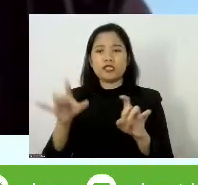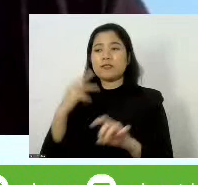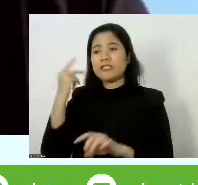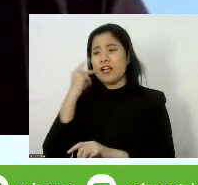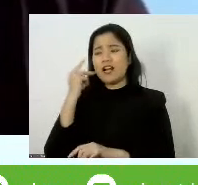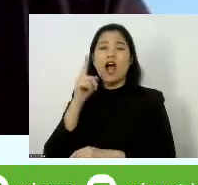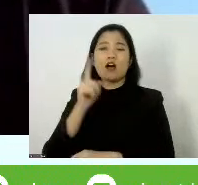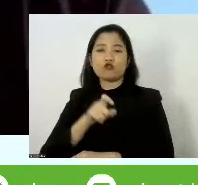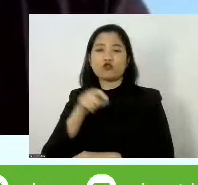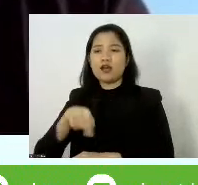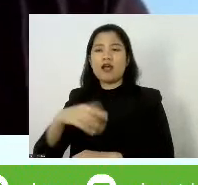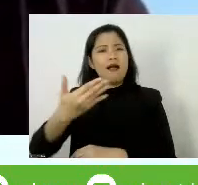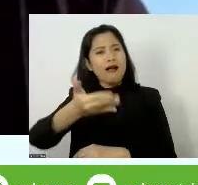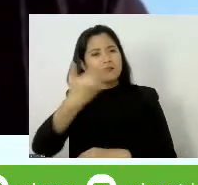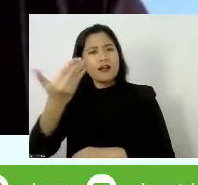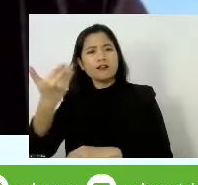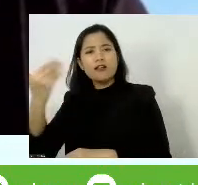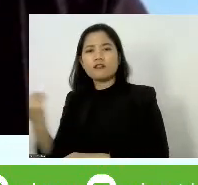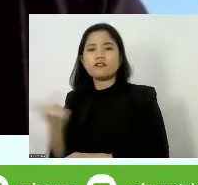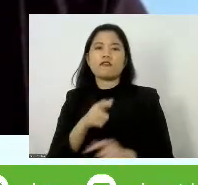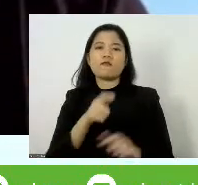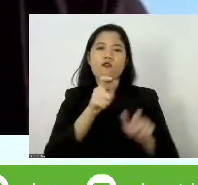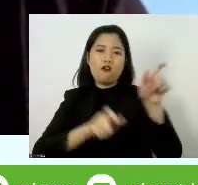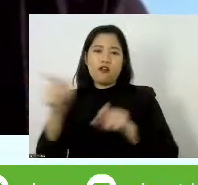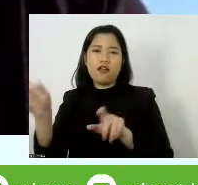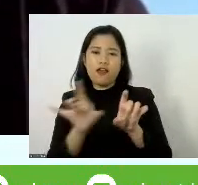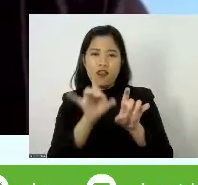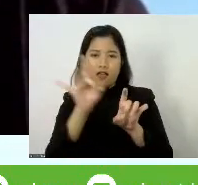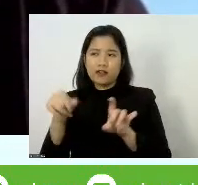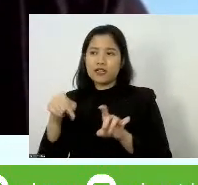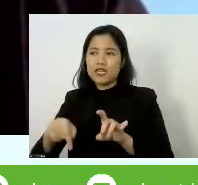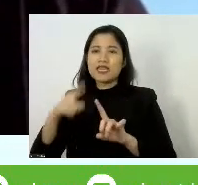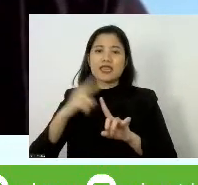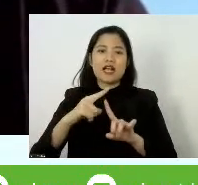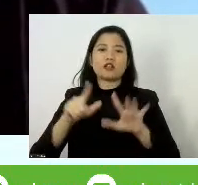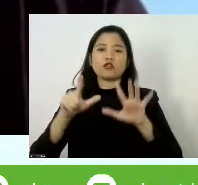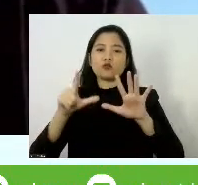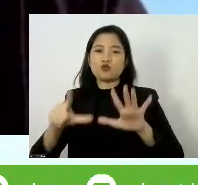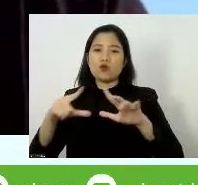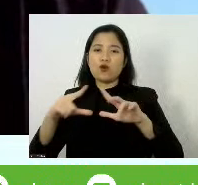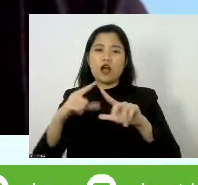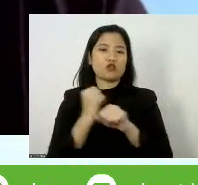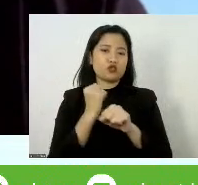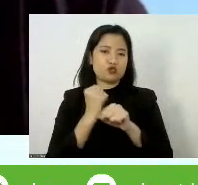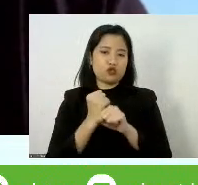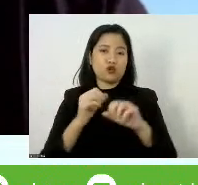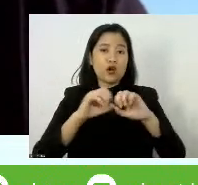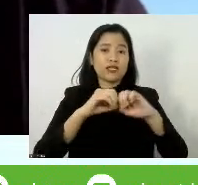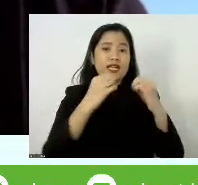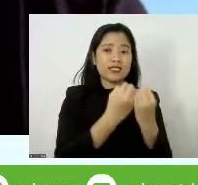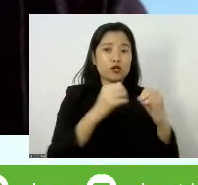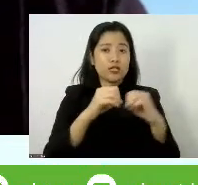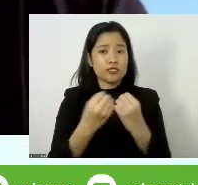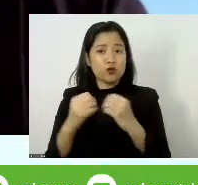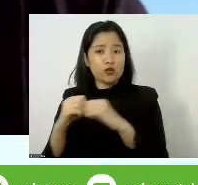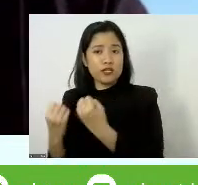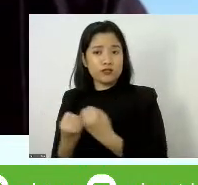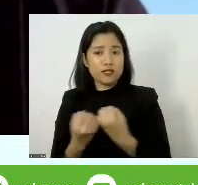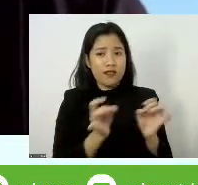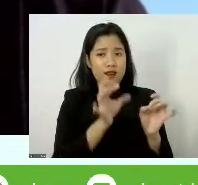ngajak banyak orang lagi lewat momentum situju Agustus Hai banyak banget yang dipersiapkan teman-teman organisasi lain gak cuman Hai untuk